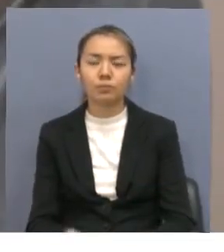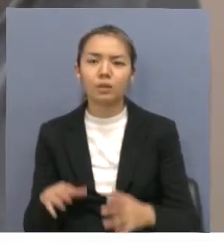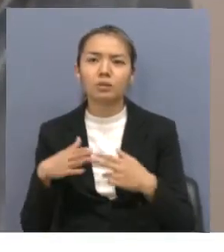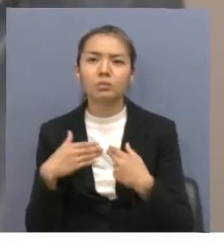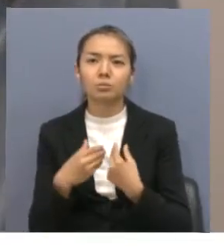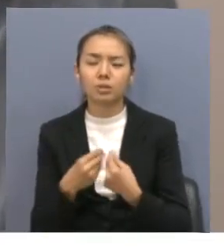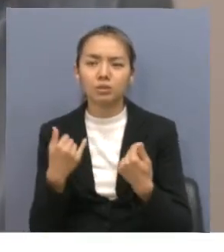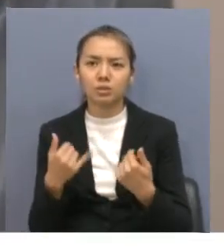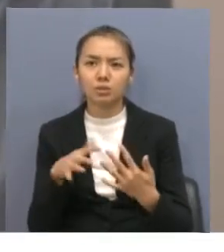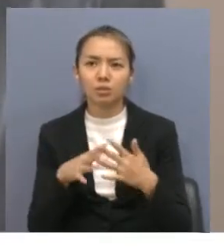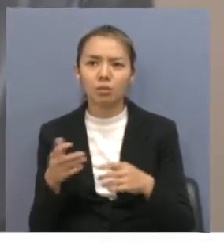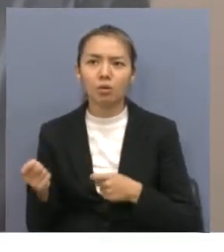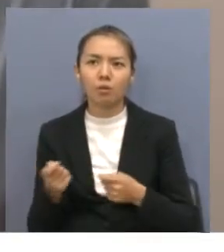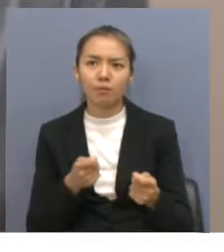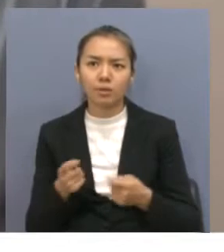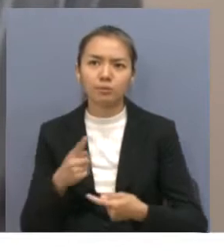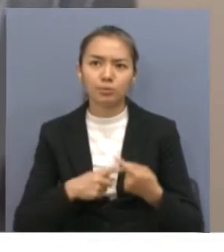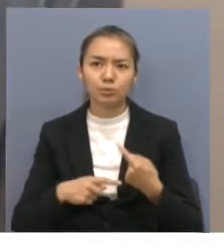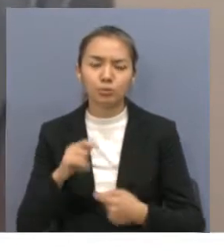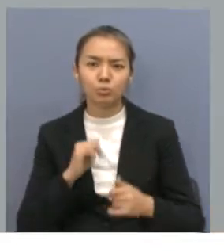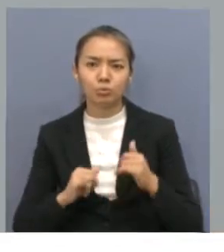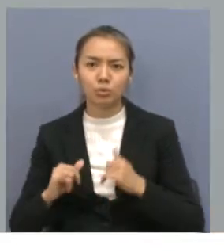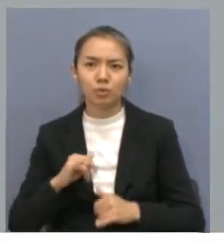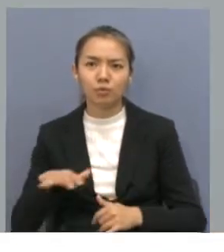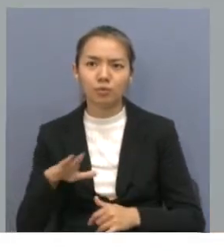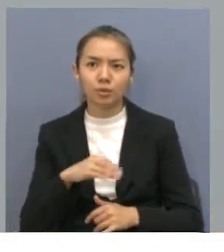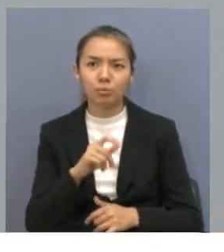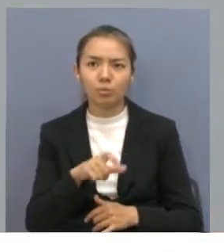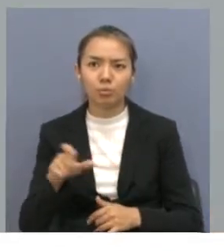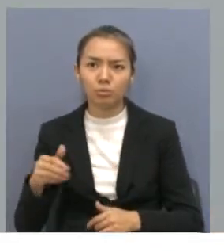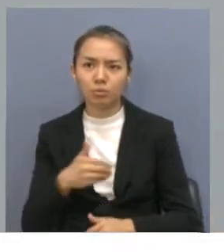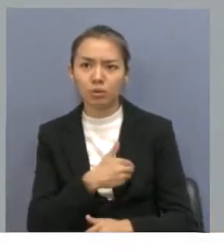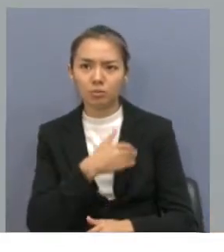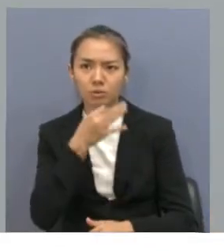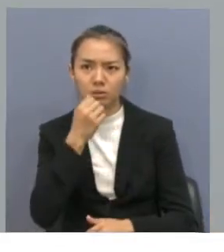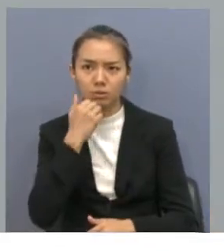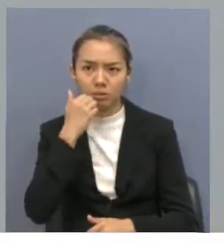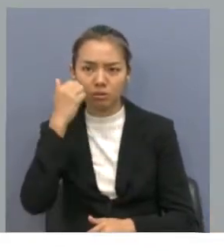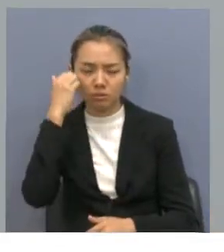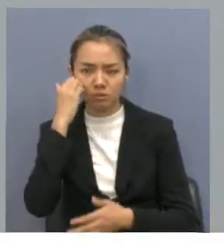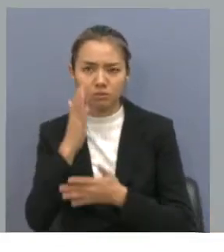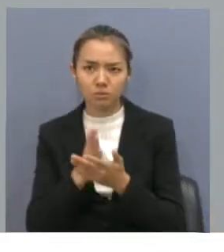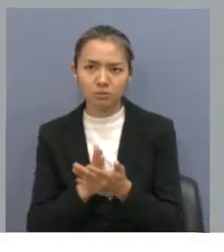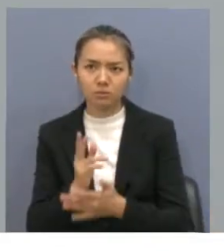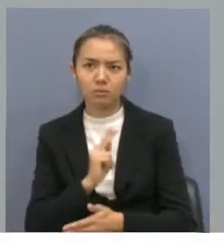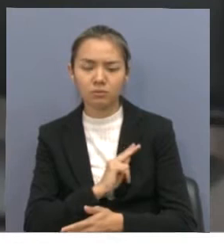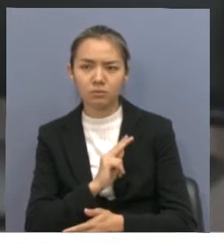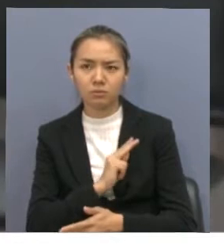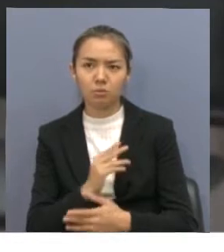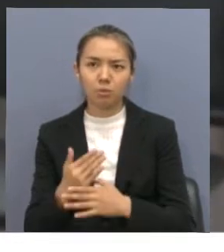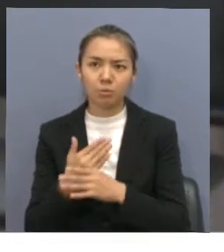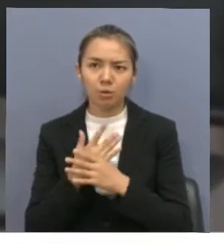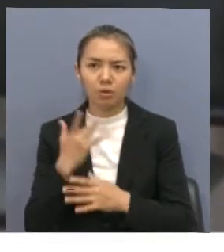Отбасы мүшелері аудан басшылығына, кәсіпкерлерге, ұстаздар мен барлық жерлестеріне алғыс білдірді. Қайғыдан қан жұтқанда демеу